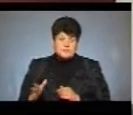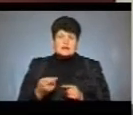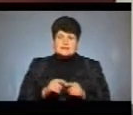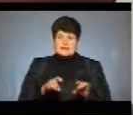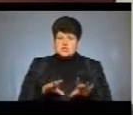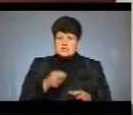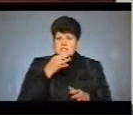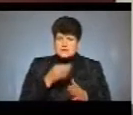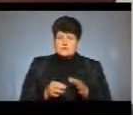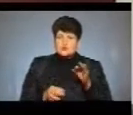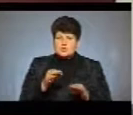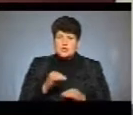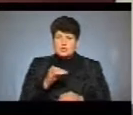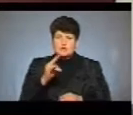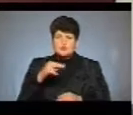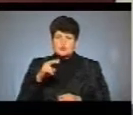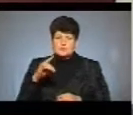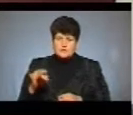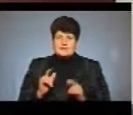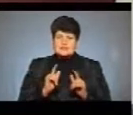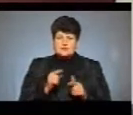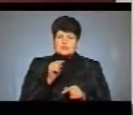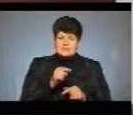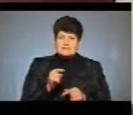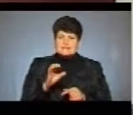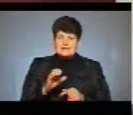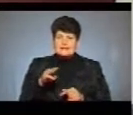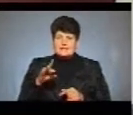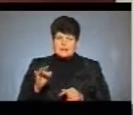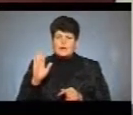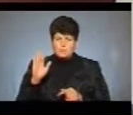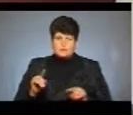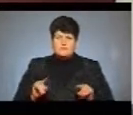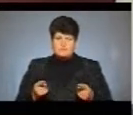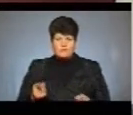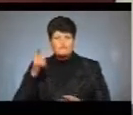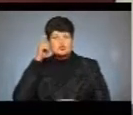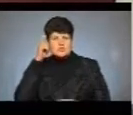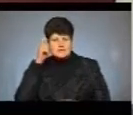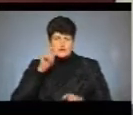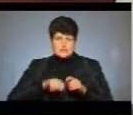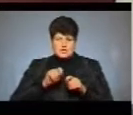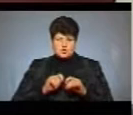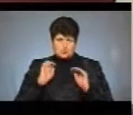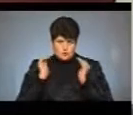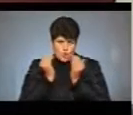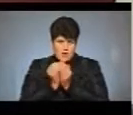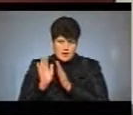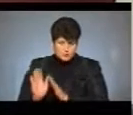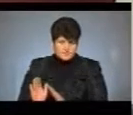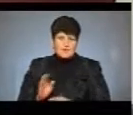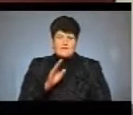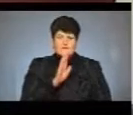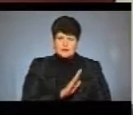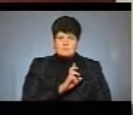суддя Юрій Дзюбановський. Згідно із ним, Сергій Терендех і надалі перебуватиме під вартою у Чортківському слідчому ізоляторі, Володимир